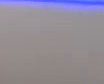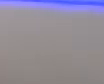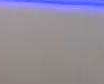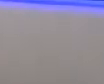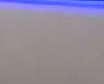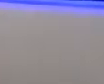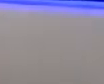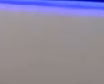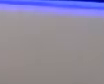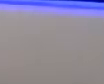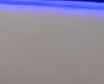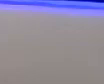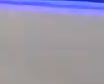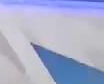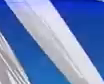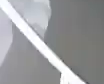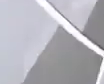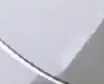utama malam ini.